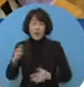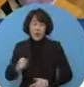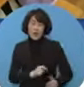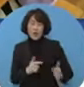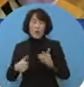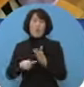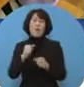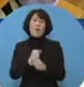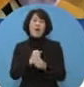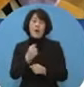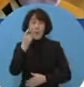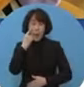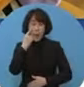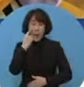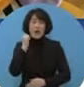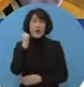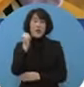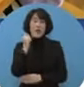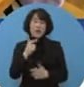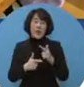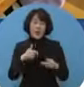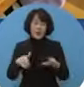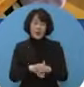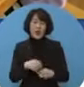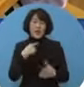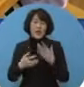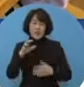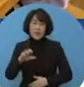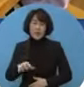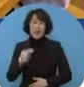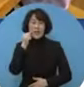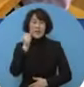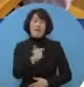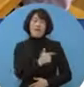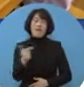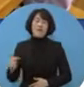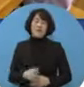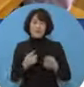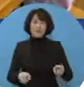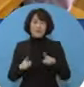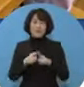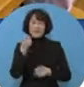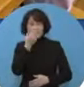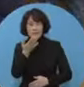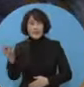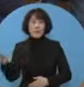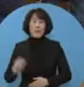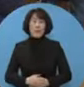나무로 여러 가지 물건을 만들어 볼수 있는 영암 목재 문화 체험장이 체험 학습장으로 인기입니다. 함께 보시죠.